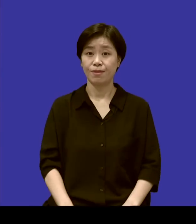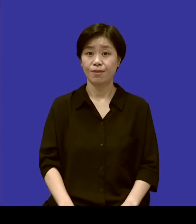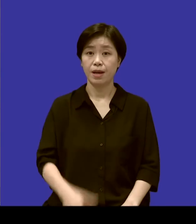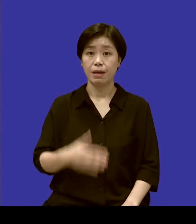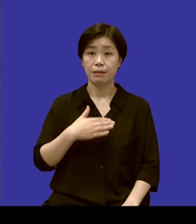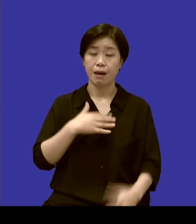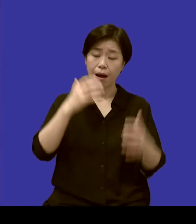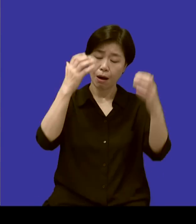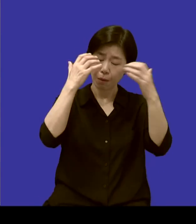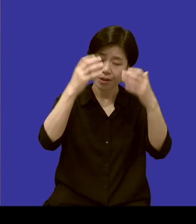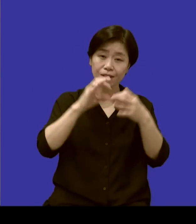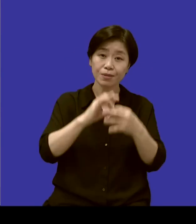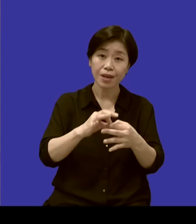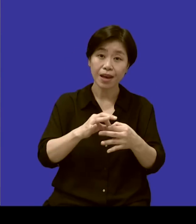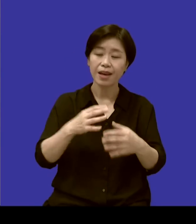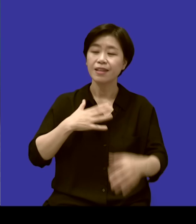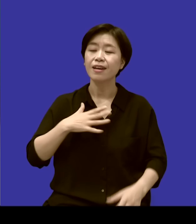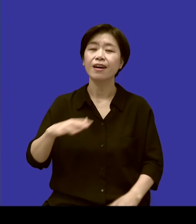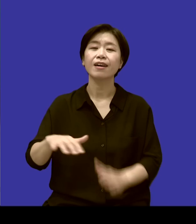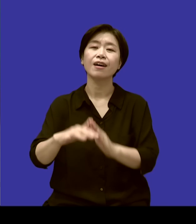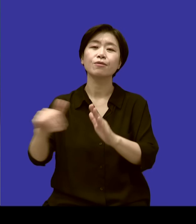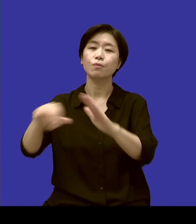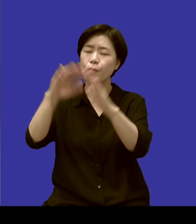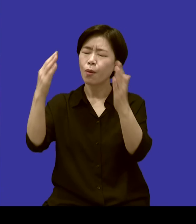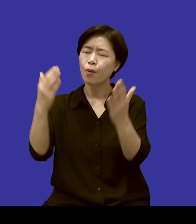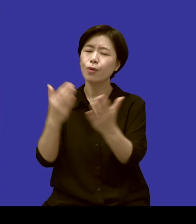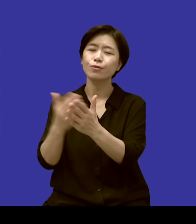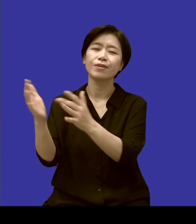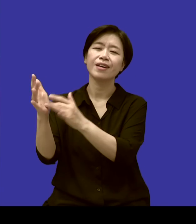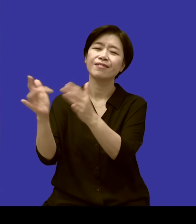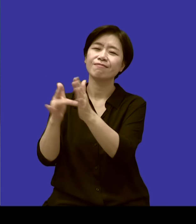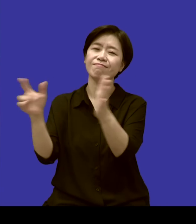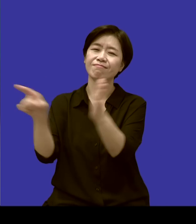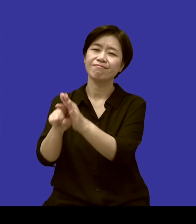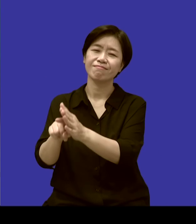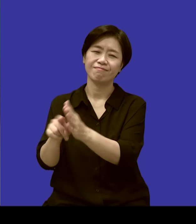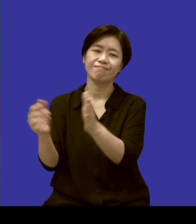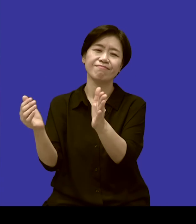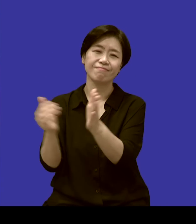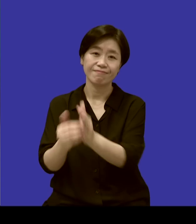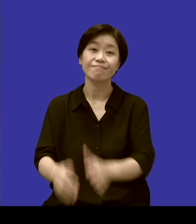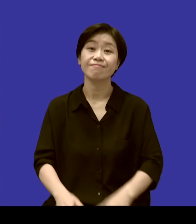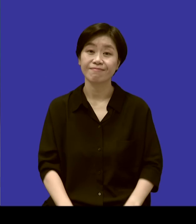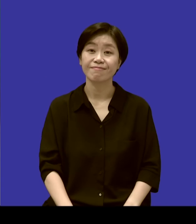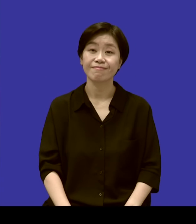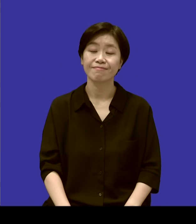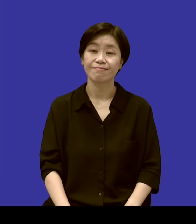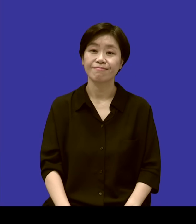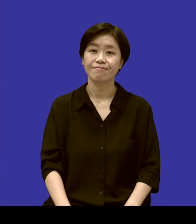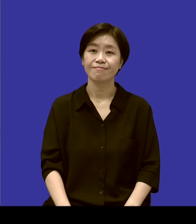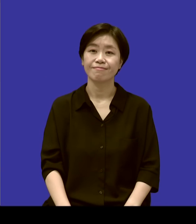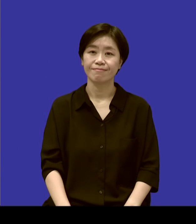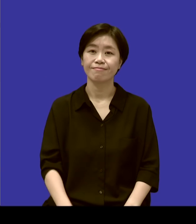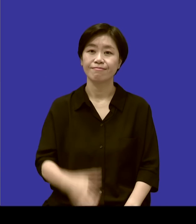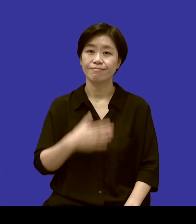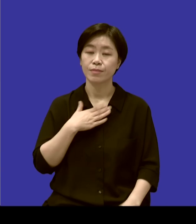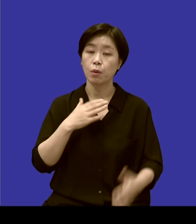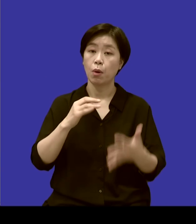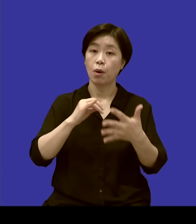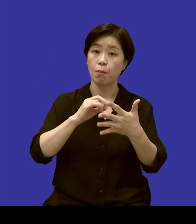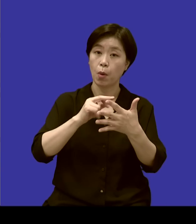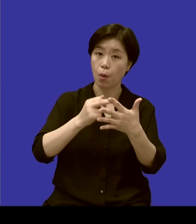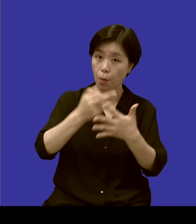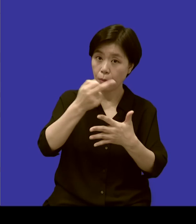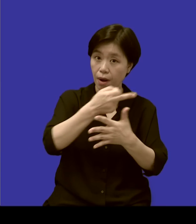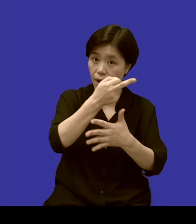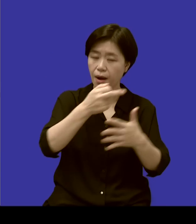통해서 나의 가족이 예, 다 예수님을 예. 영접하셨어요. 네. 작은 오빠 가족 또 조카들도 다 교회에서 직분자 순장도 하고 네.